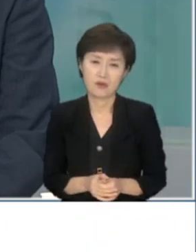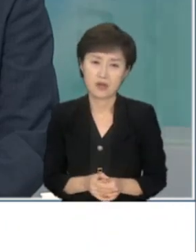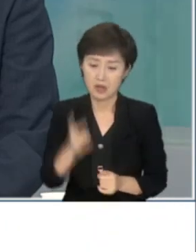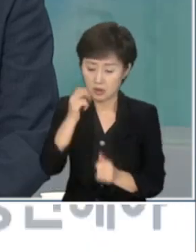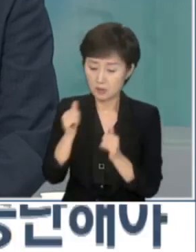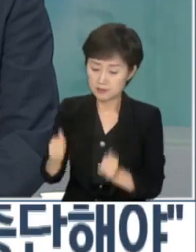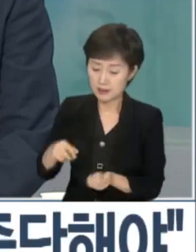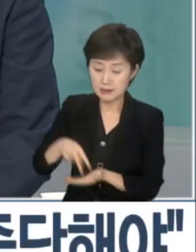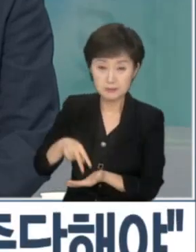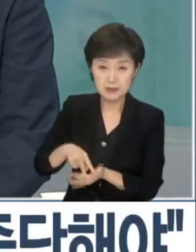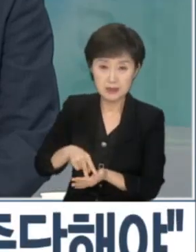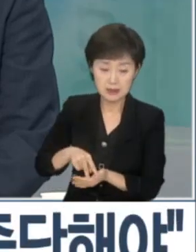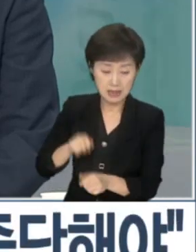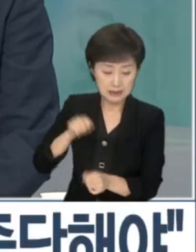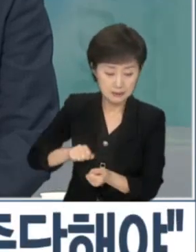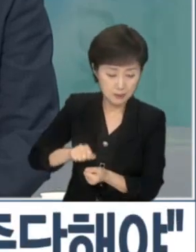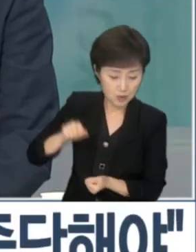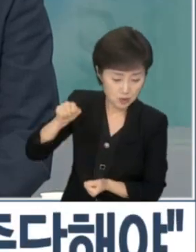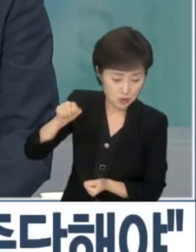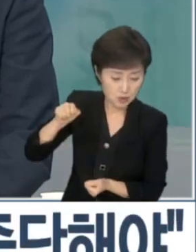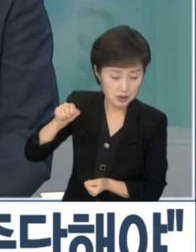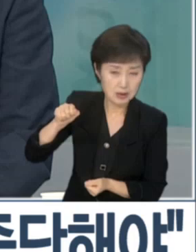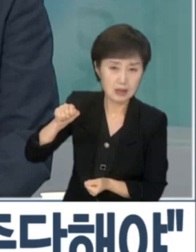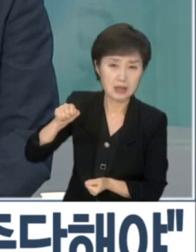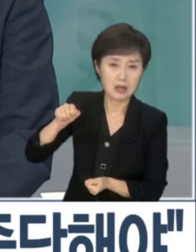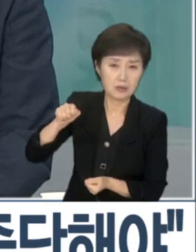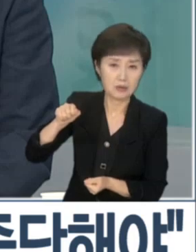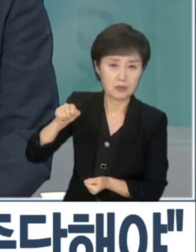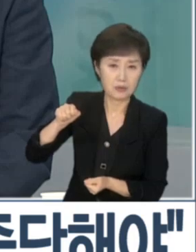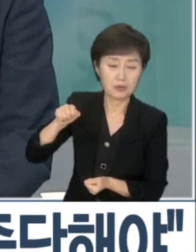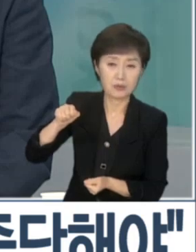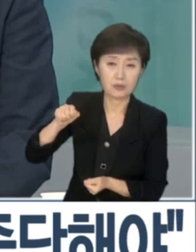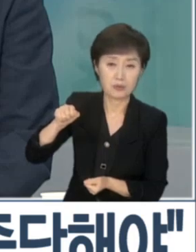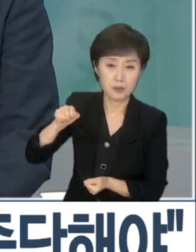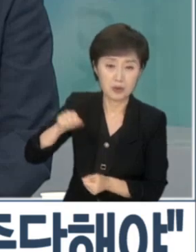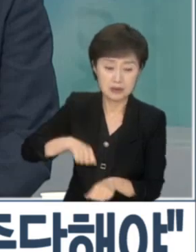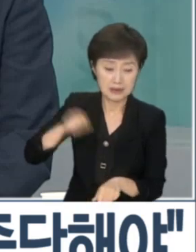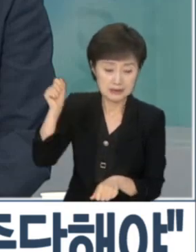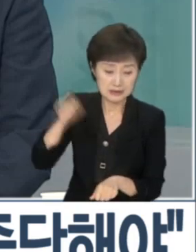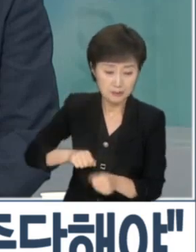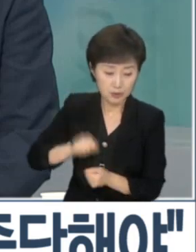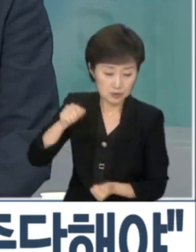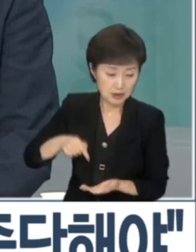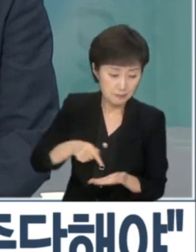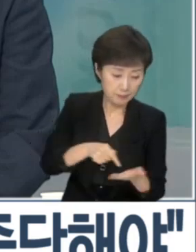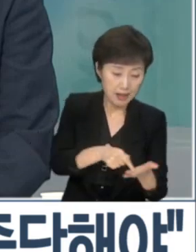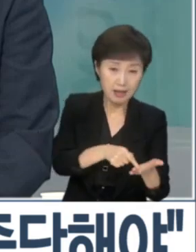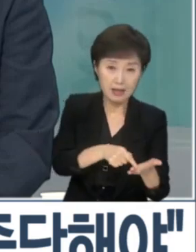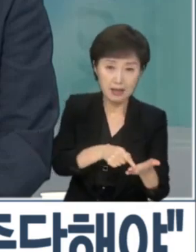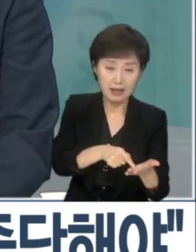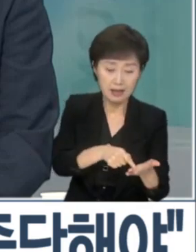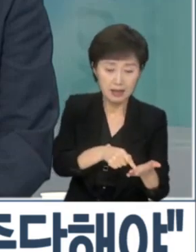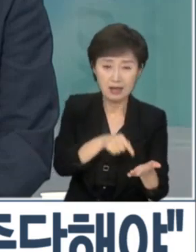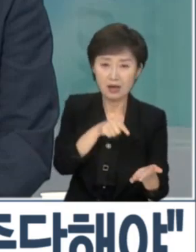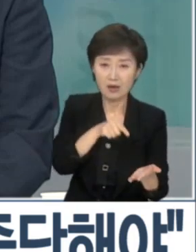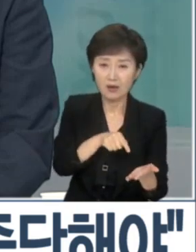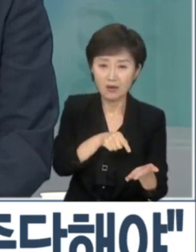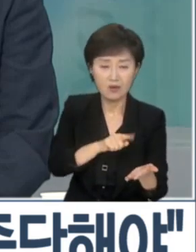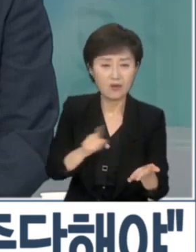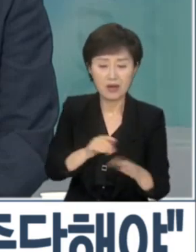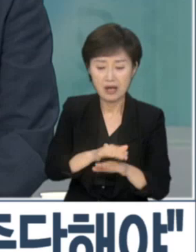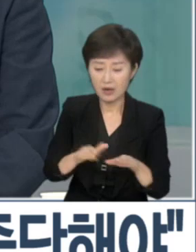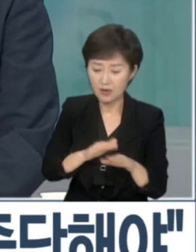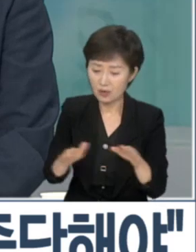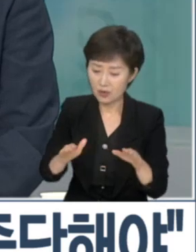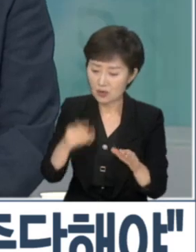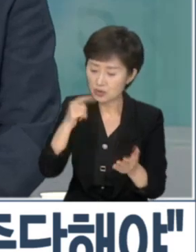검찰이 체포 영장을 어 구속 영장을 청구한다 하더라도 그리고 체포 영장에 국회에 온다 하더라도 정상적인 절차에 의해서